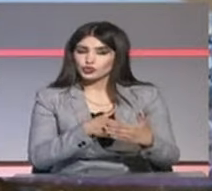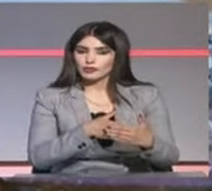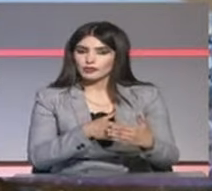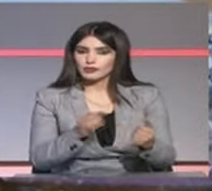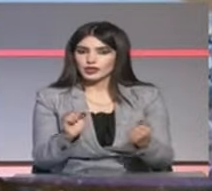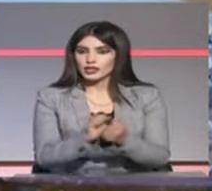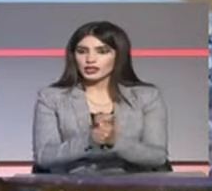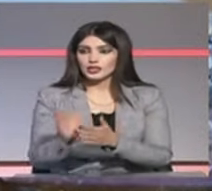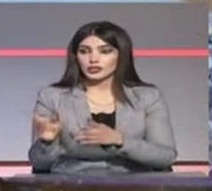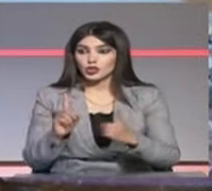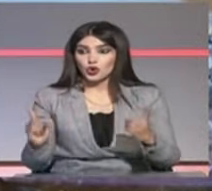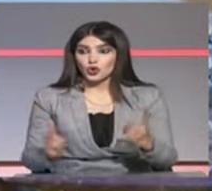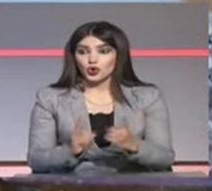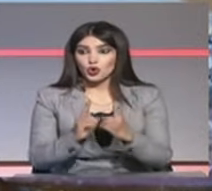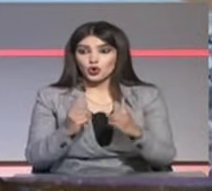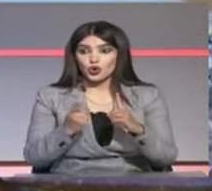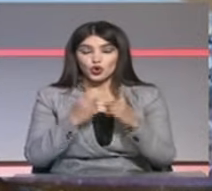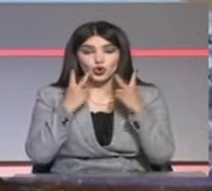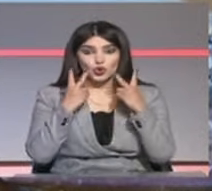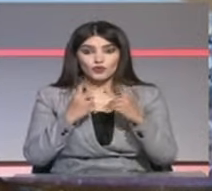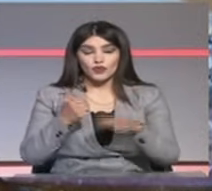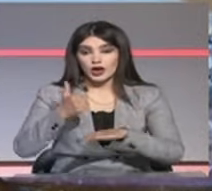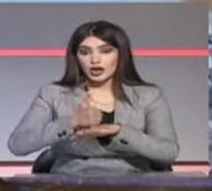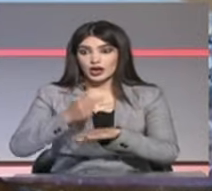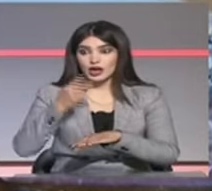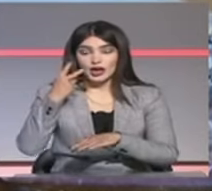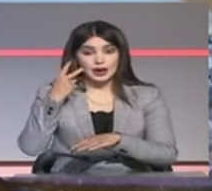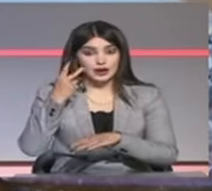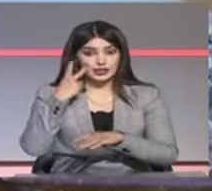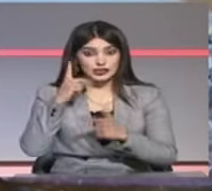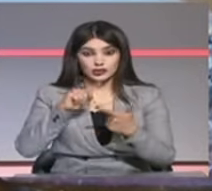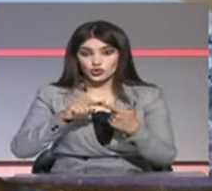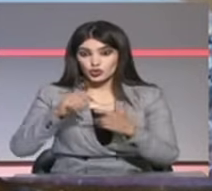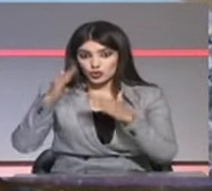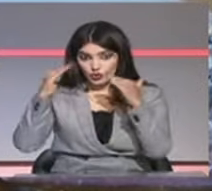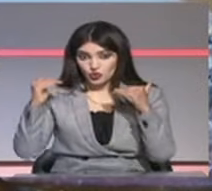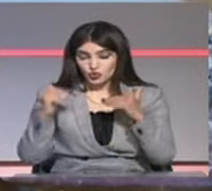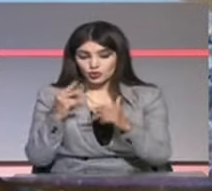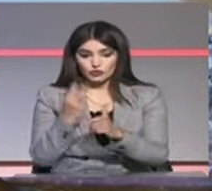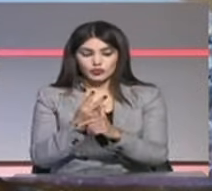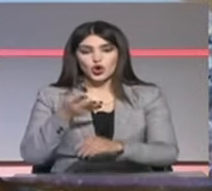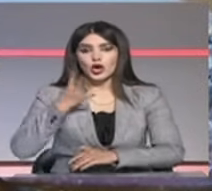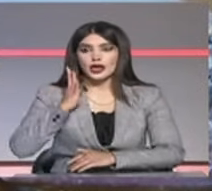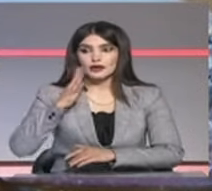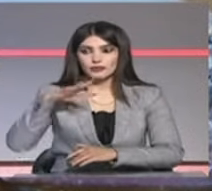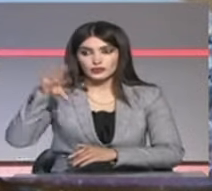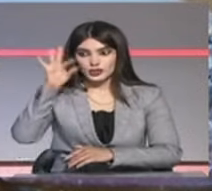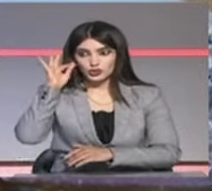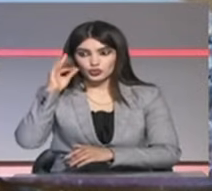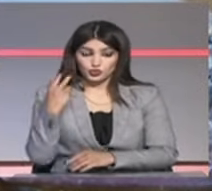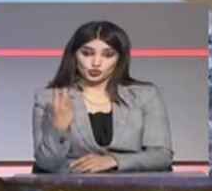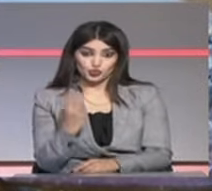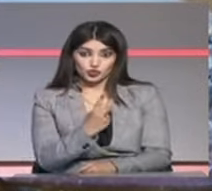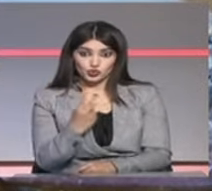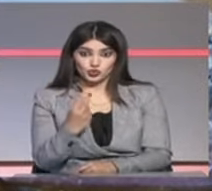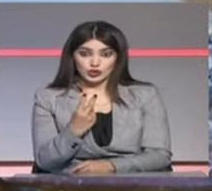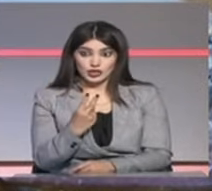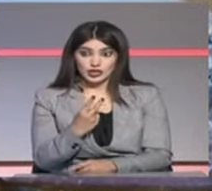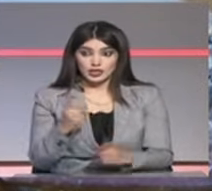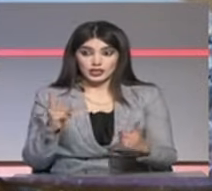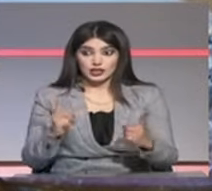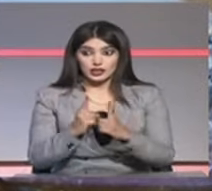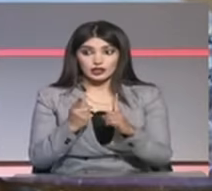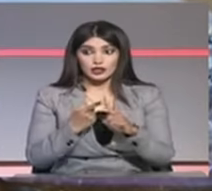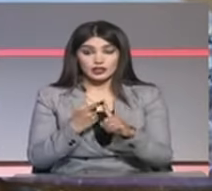بامتياز وقد وصفت ولا في الجمهوريه المصريه بكون هذه القمه التونسيه مصريه اللقاءات ما